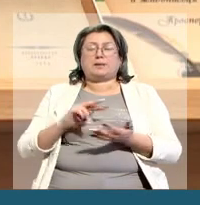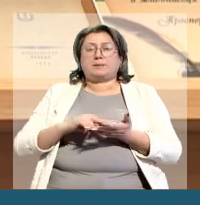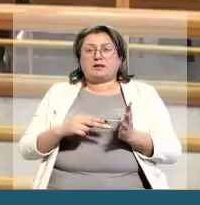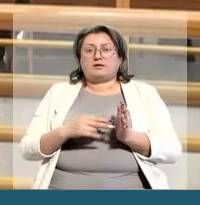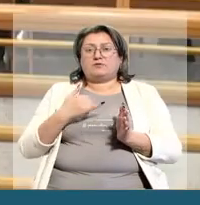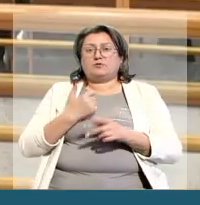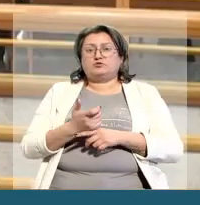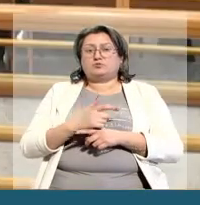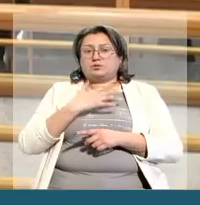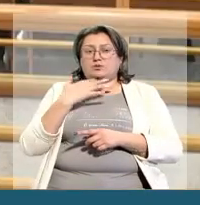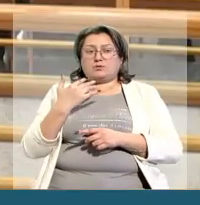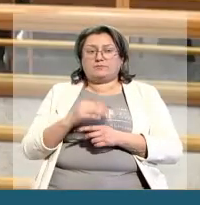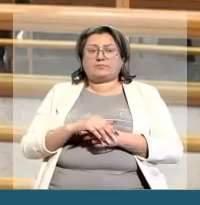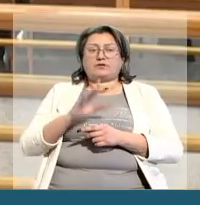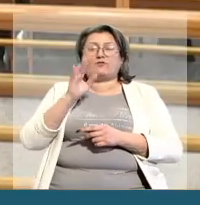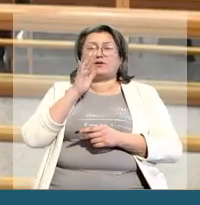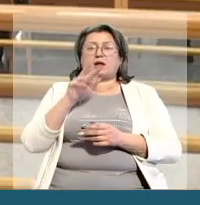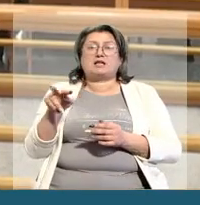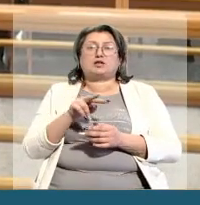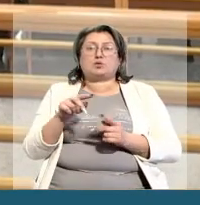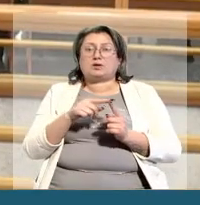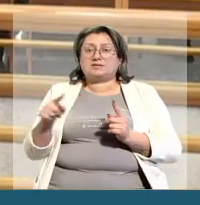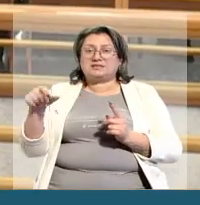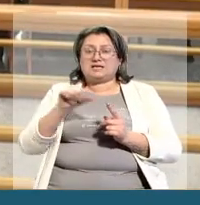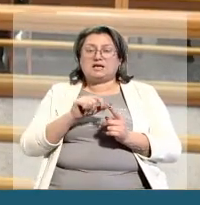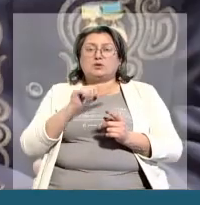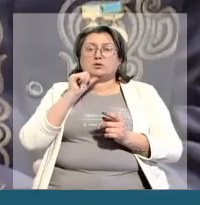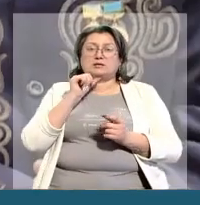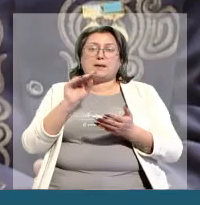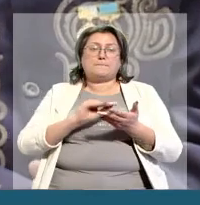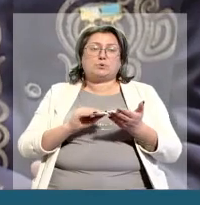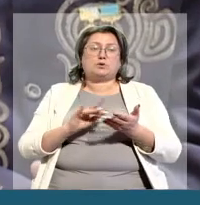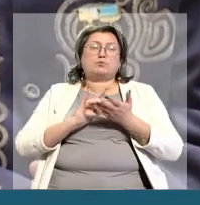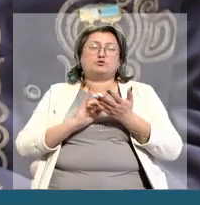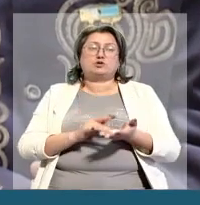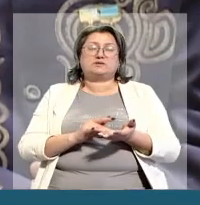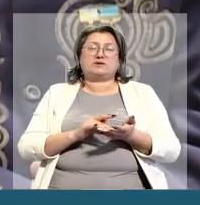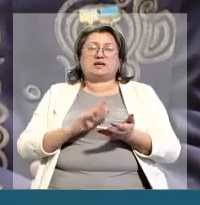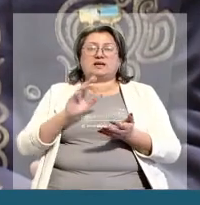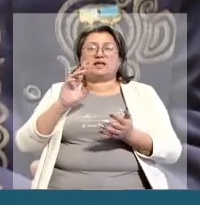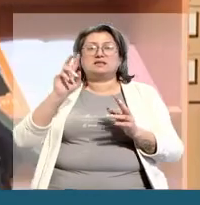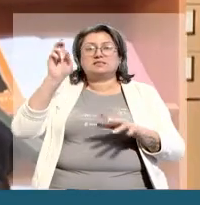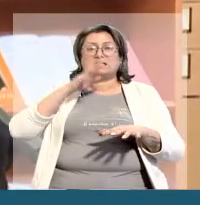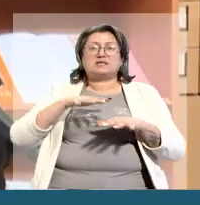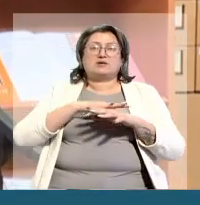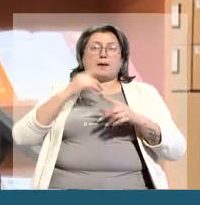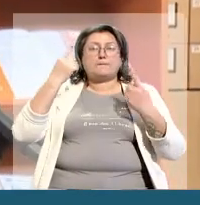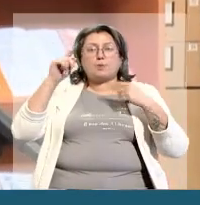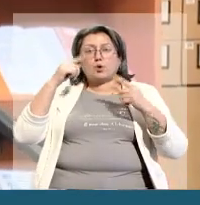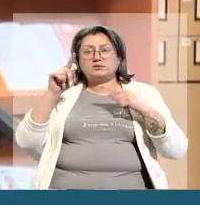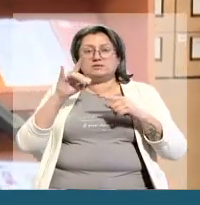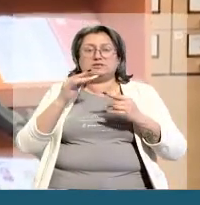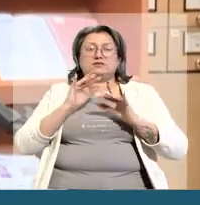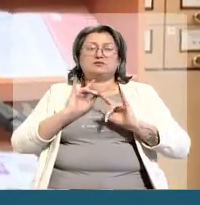бөлісуге асықпыз. Әдеби апталық барысында қостанайлық жас ақындар поэзия патшалығына саяхаттап өз туындыларын оқыт. Шын